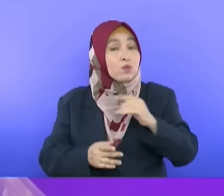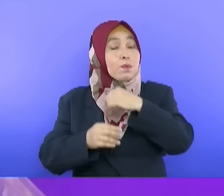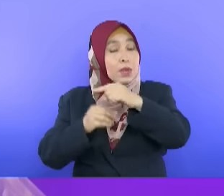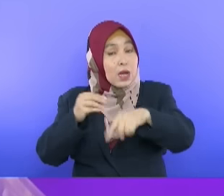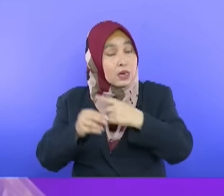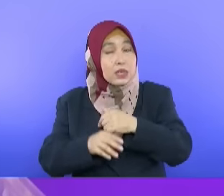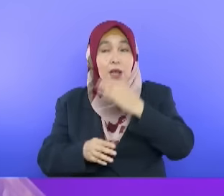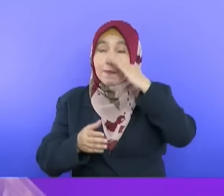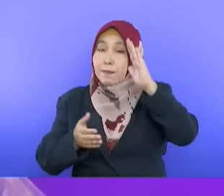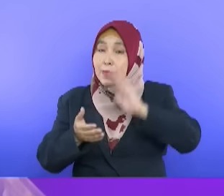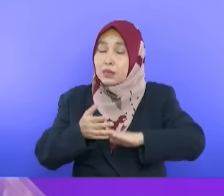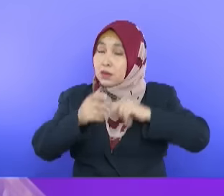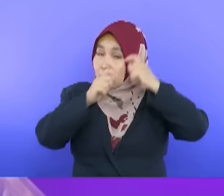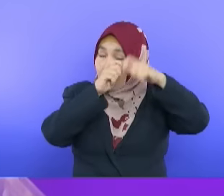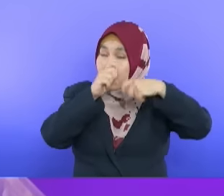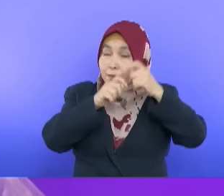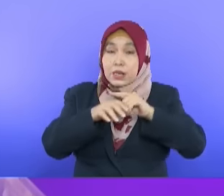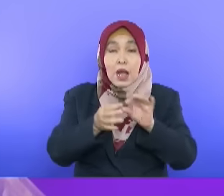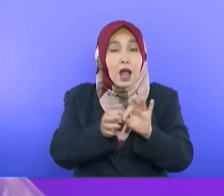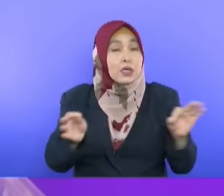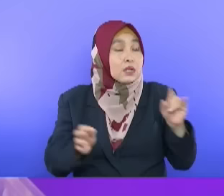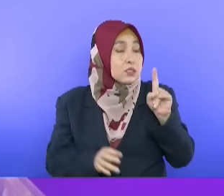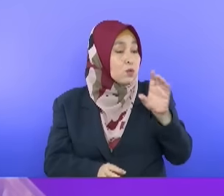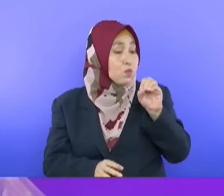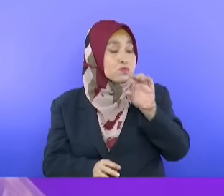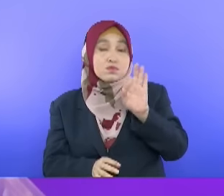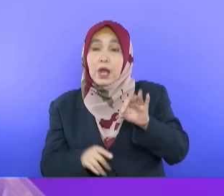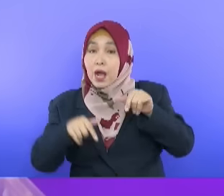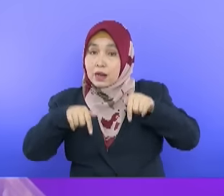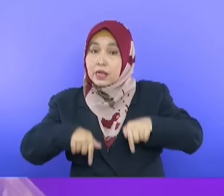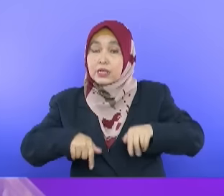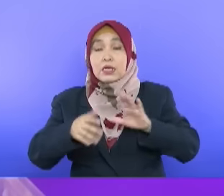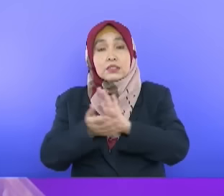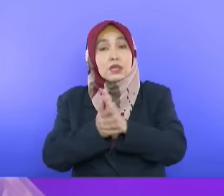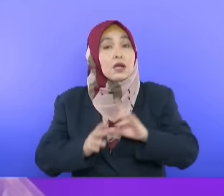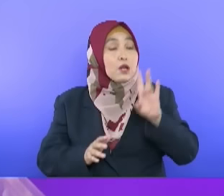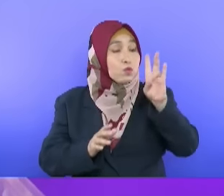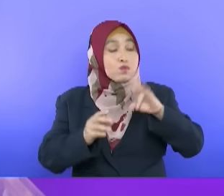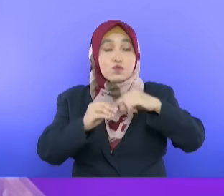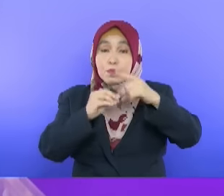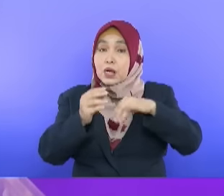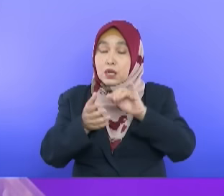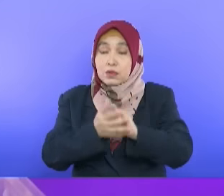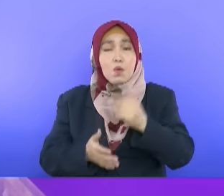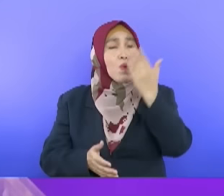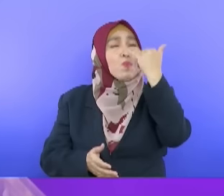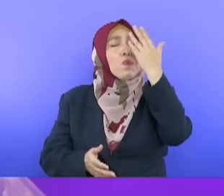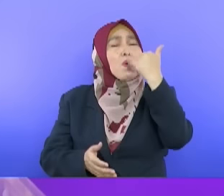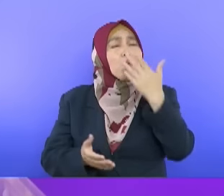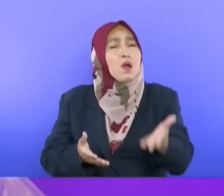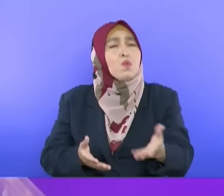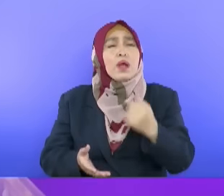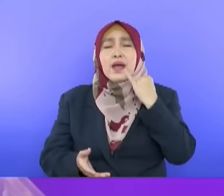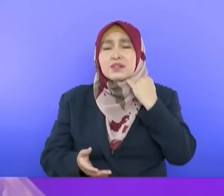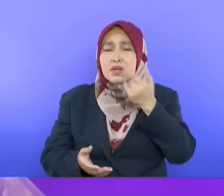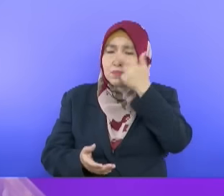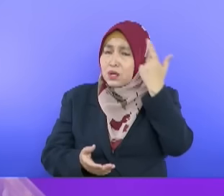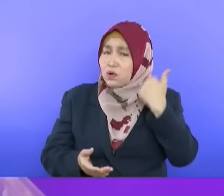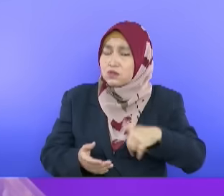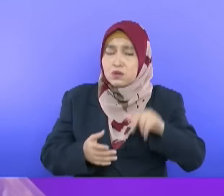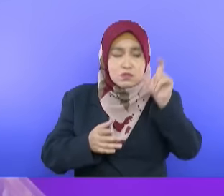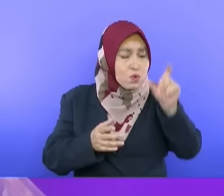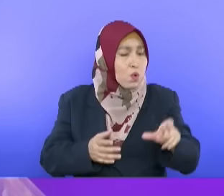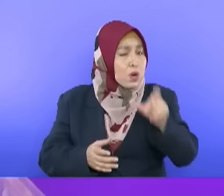buruk yang direkamkan pada ayat 1-09 pada hari ini jadi 7 tersebut menghapus sebab hasad yang pertama seseorang itu